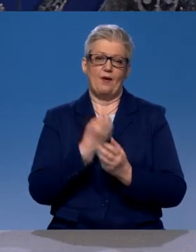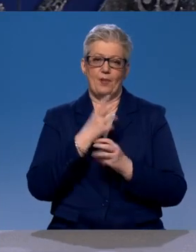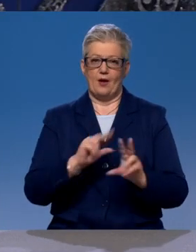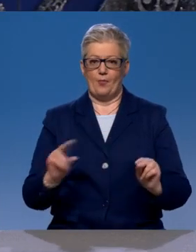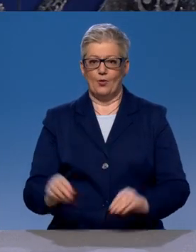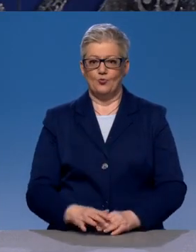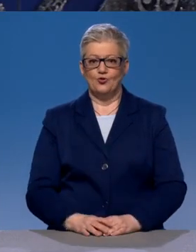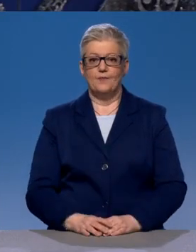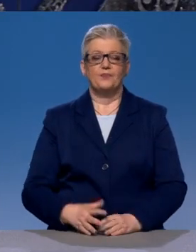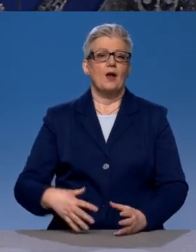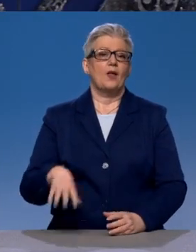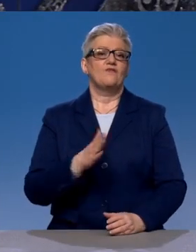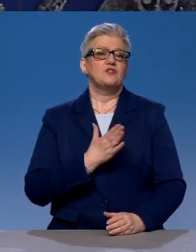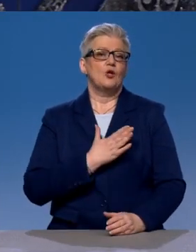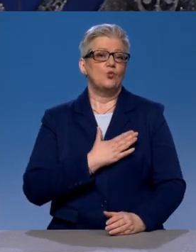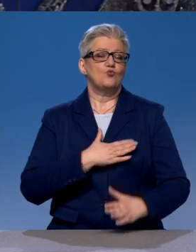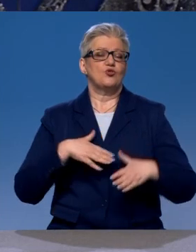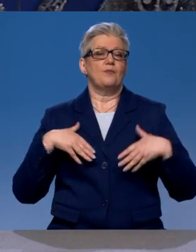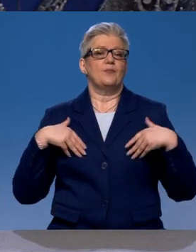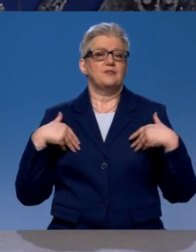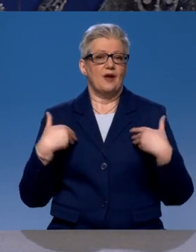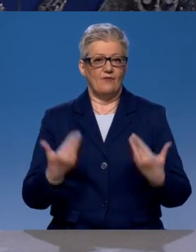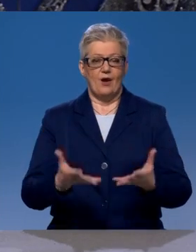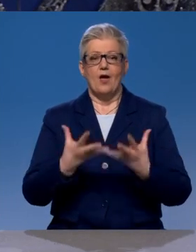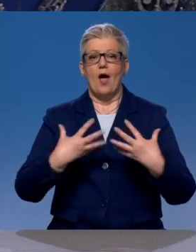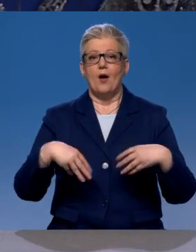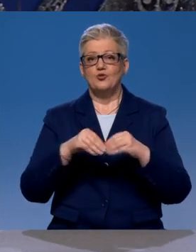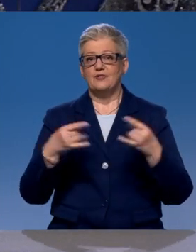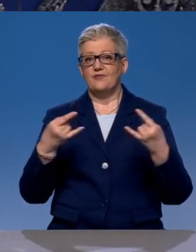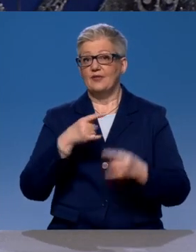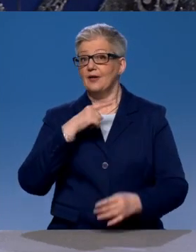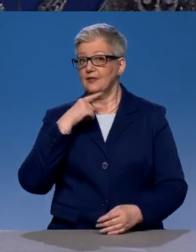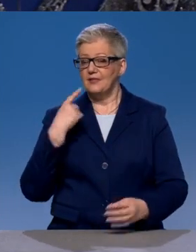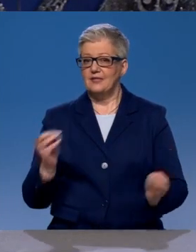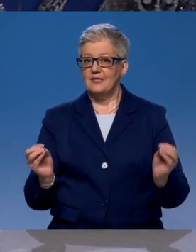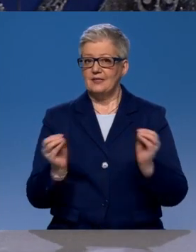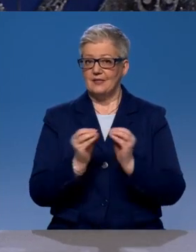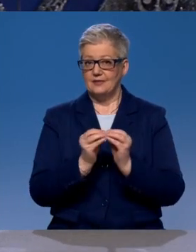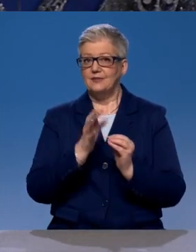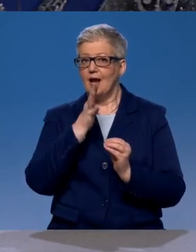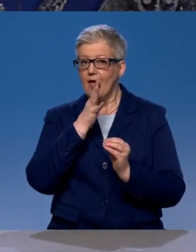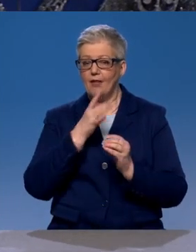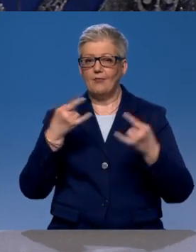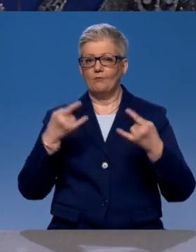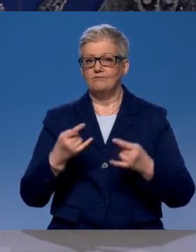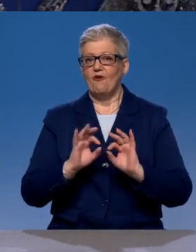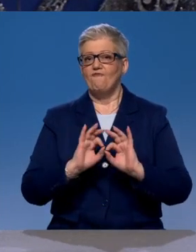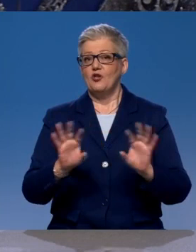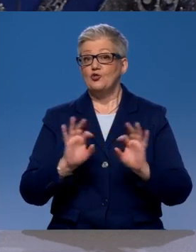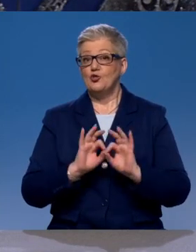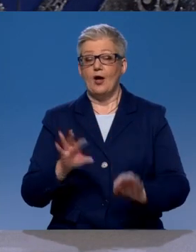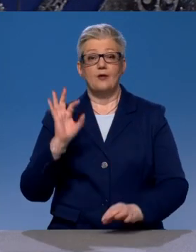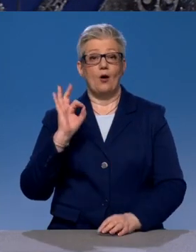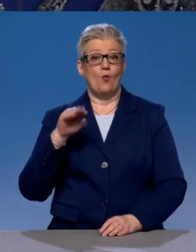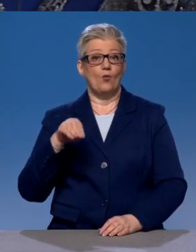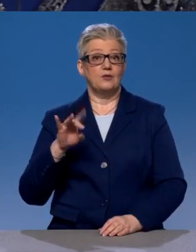От всей души поздравляю общественное телевидение России с десятилетием вещания. ОТР – одно